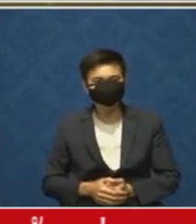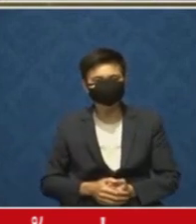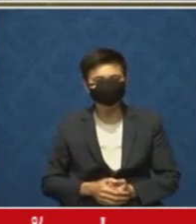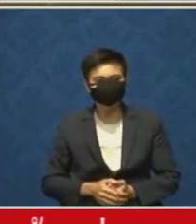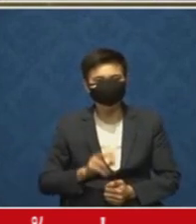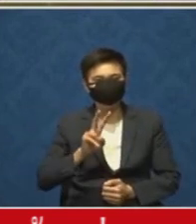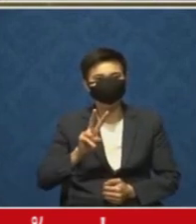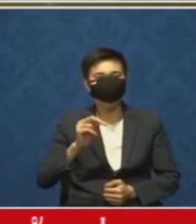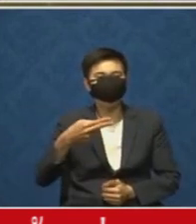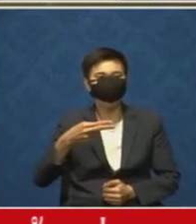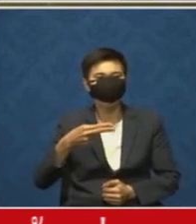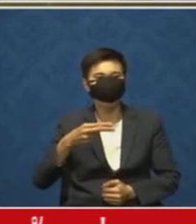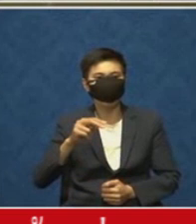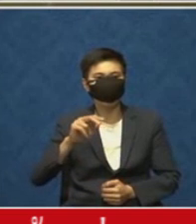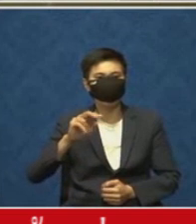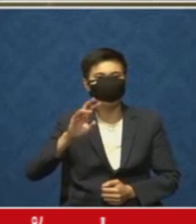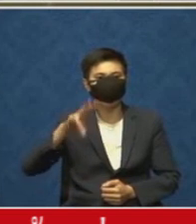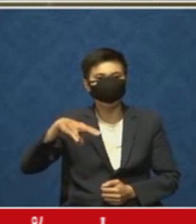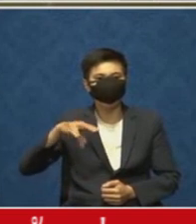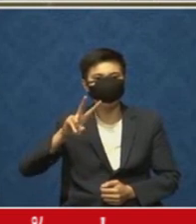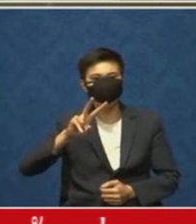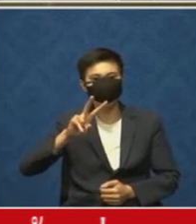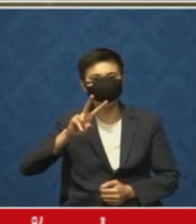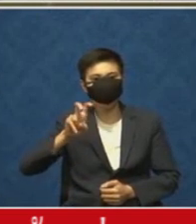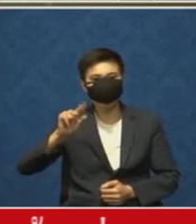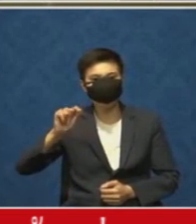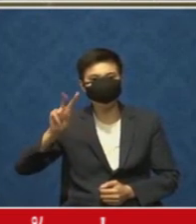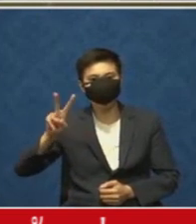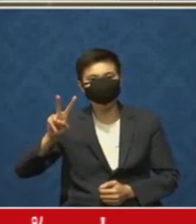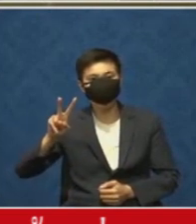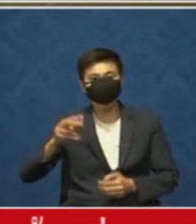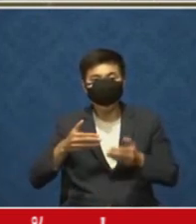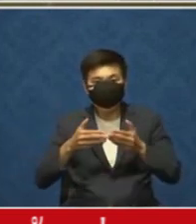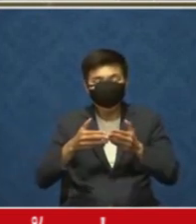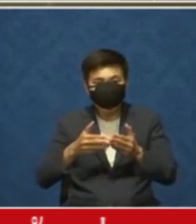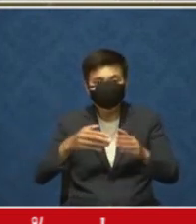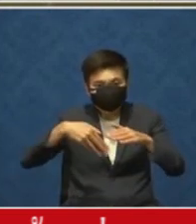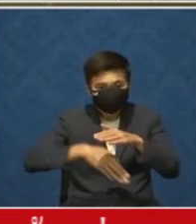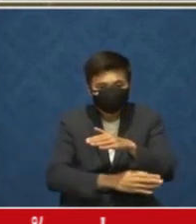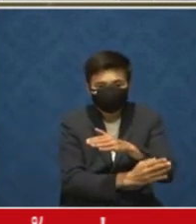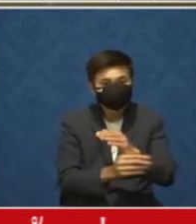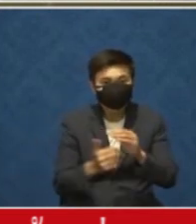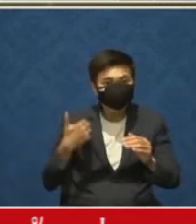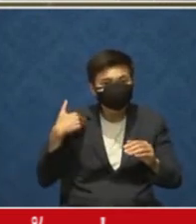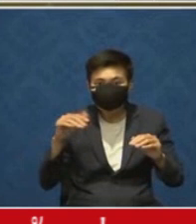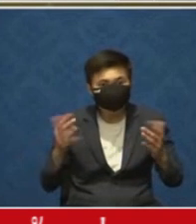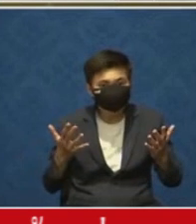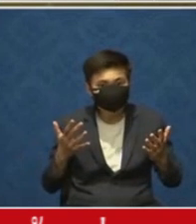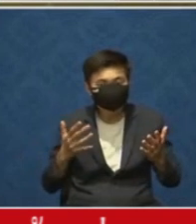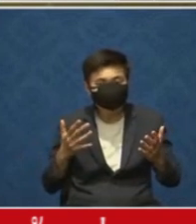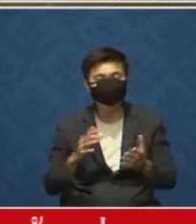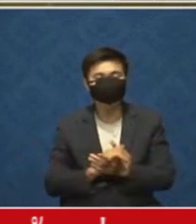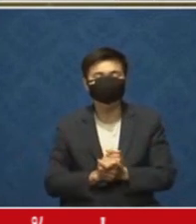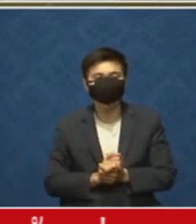แล้ว 21,722 ล้านบาทแต่ไม่มีเรือดำน้ำสูญสิ้นงบประมาณแผ่นดินโดยเปล่าประโยชน์ครับ